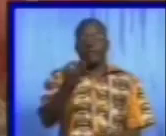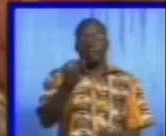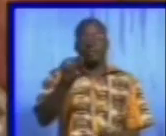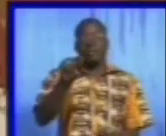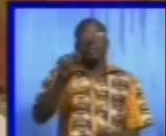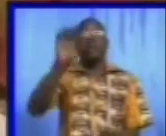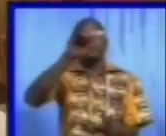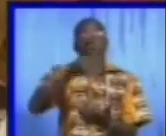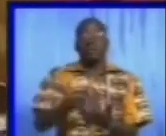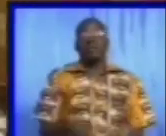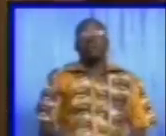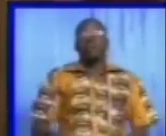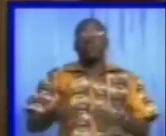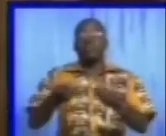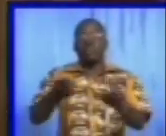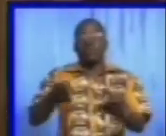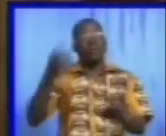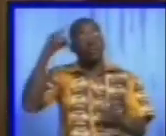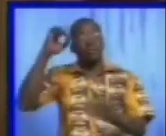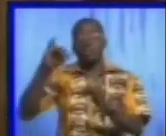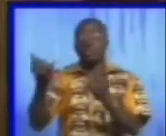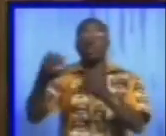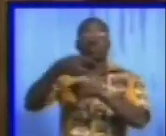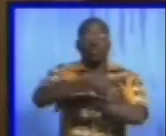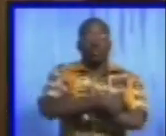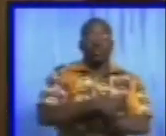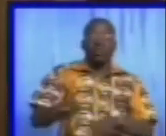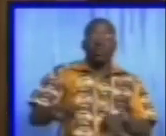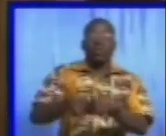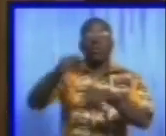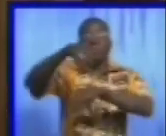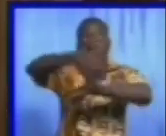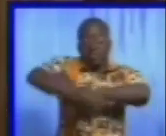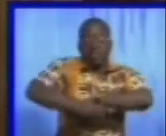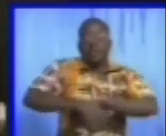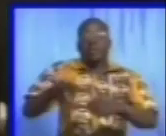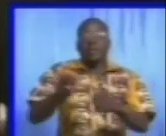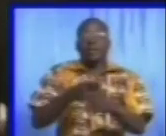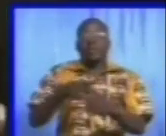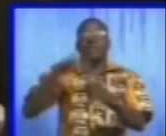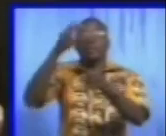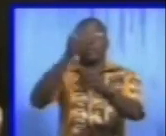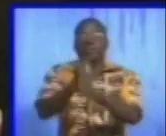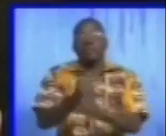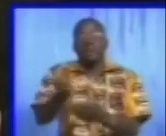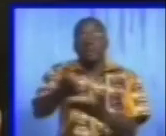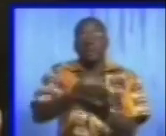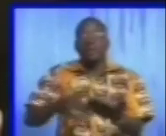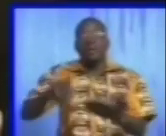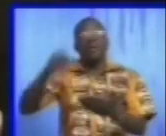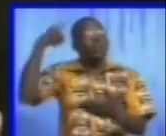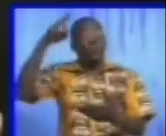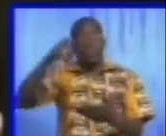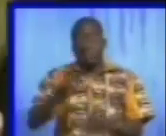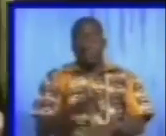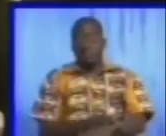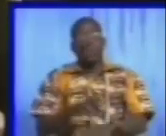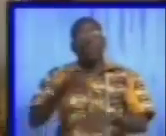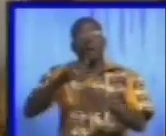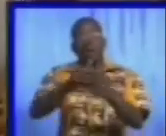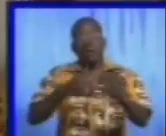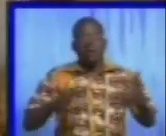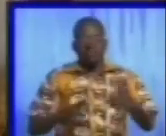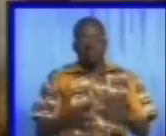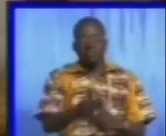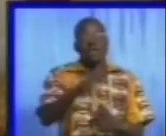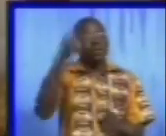centre va dispenser des soins continus de jour comme de nuit. Et les premiers patients ont pris d'assaut ce centre quelques heures avant la coupure du ruban pour un